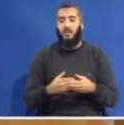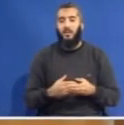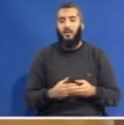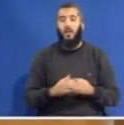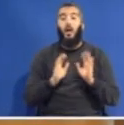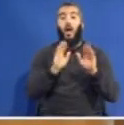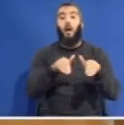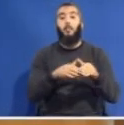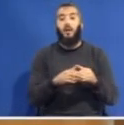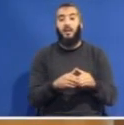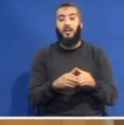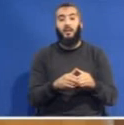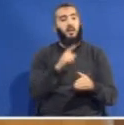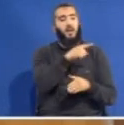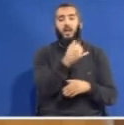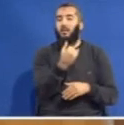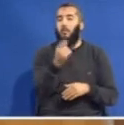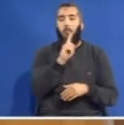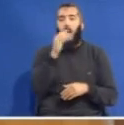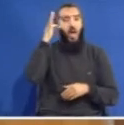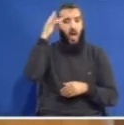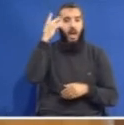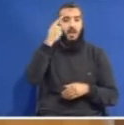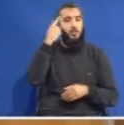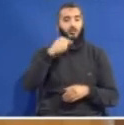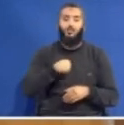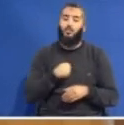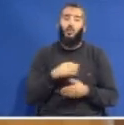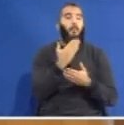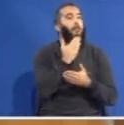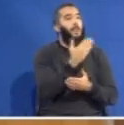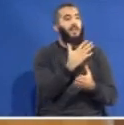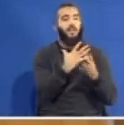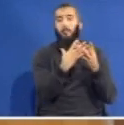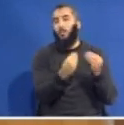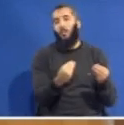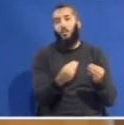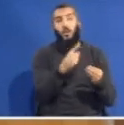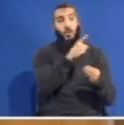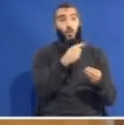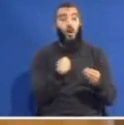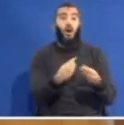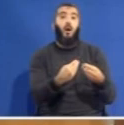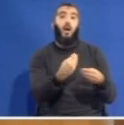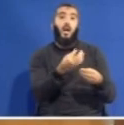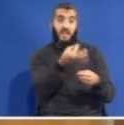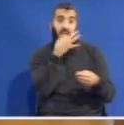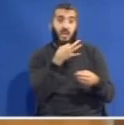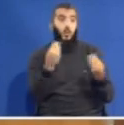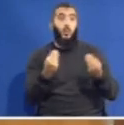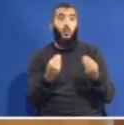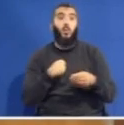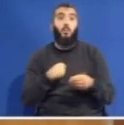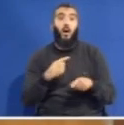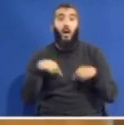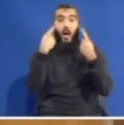ومن ثم لا تشغل بالك مني، دلني على طرق الكسب وليس على أن تشاطرني مالك، لأن